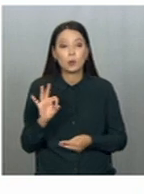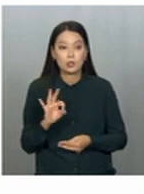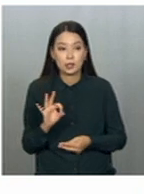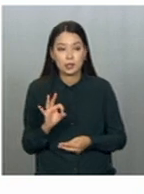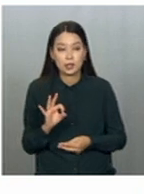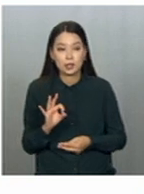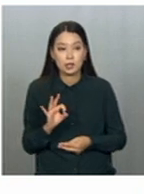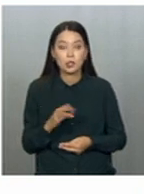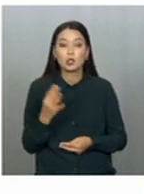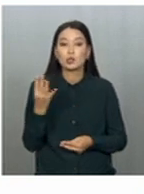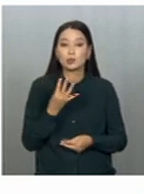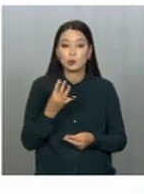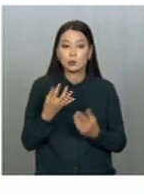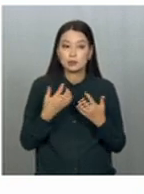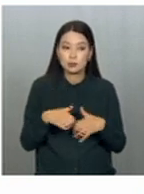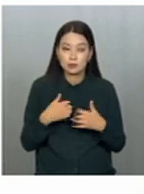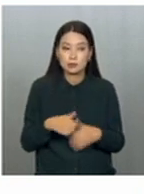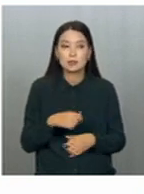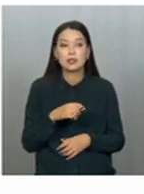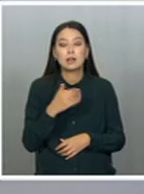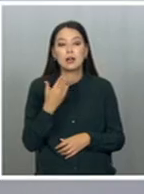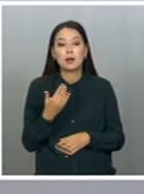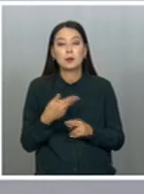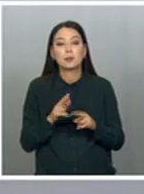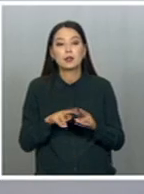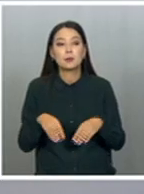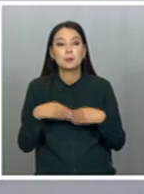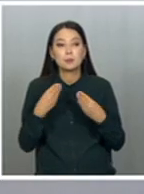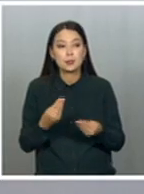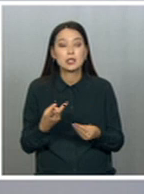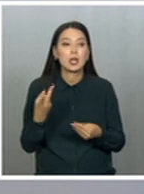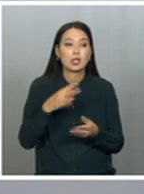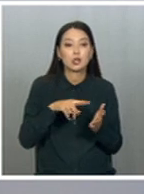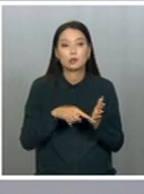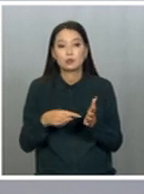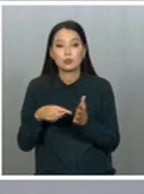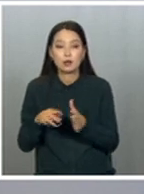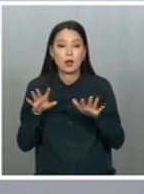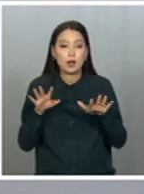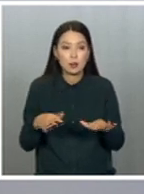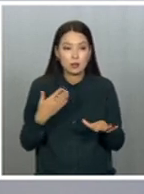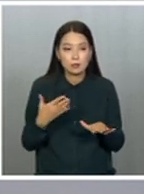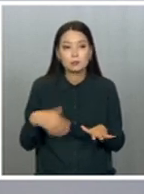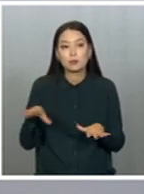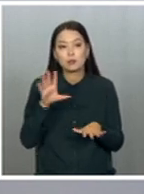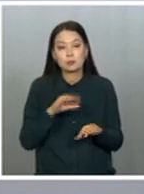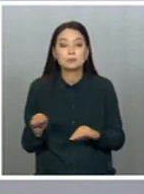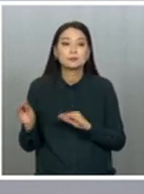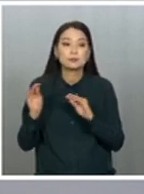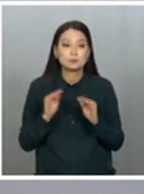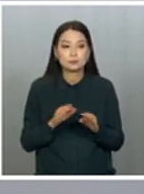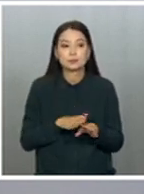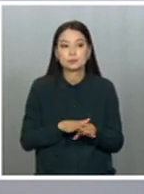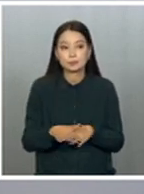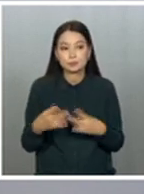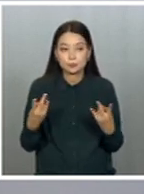0-ге. Төртіншісінде бізде нүктелер берілген, осы екі нүкте арқылы өтетін, яғни бұрыштық коэффициентті табуымыз